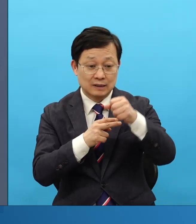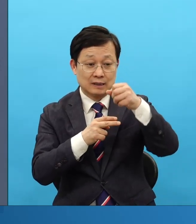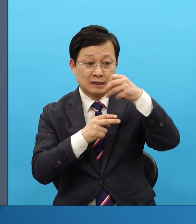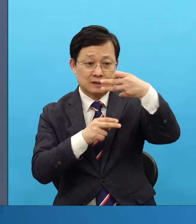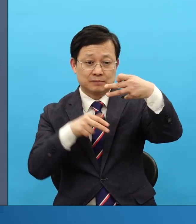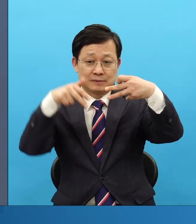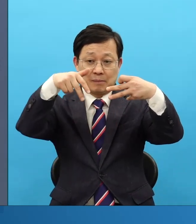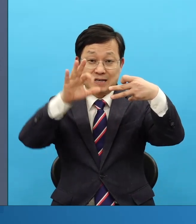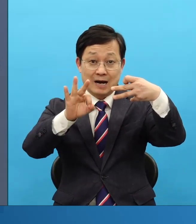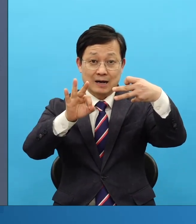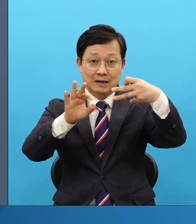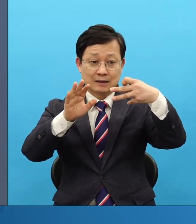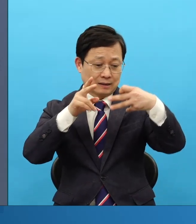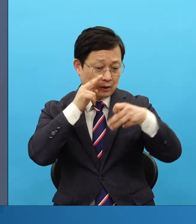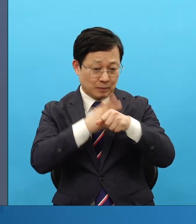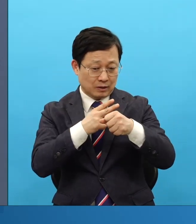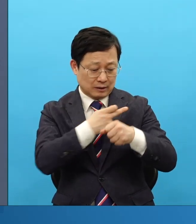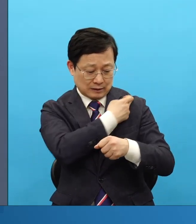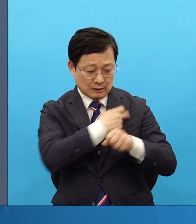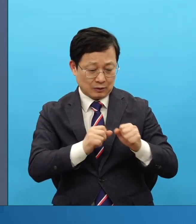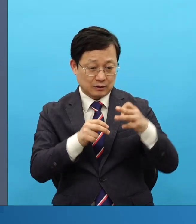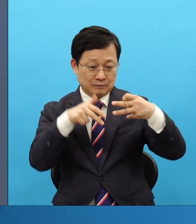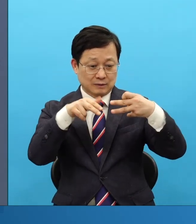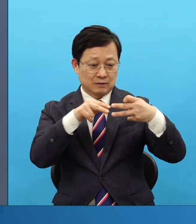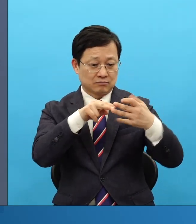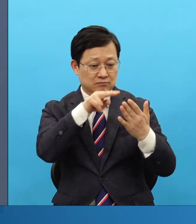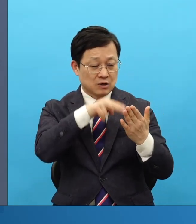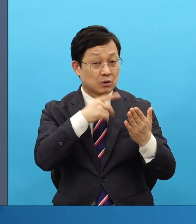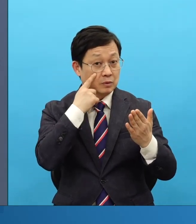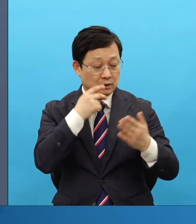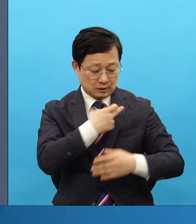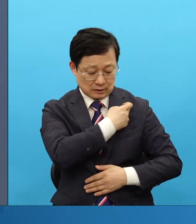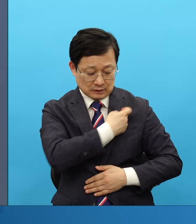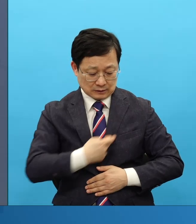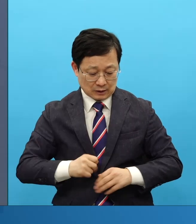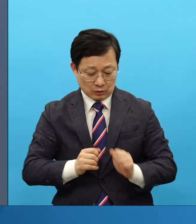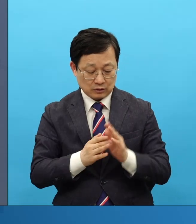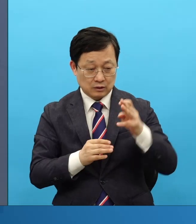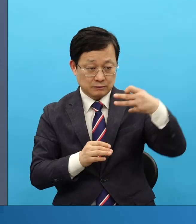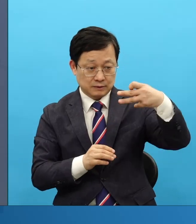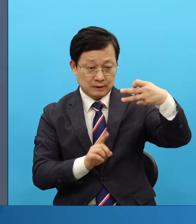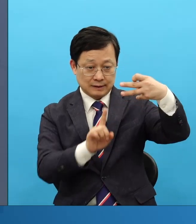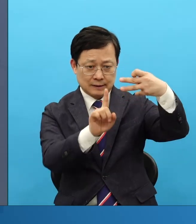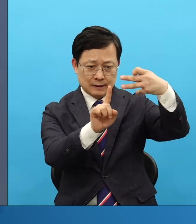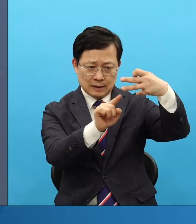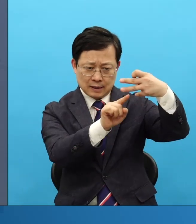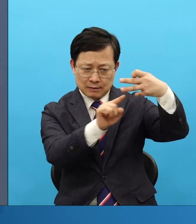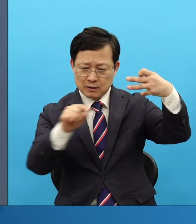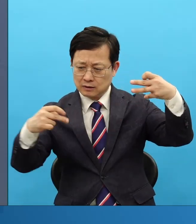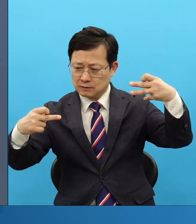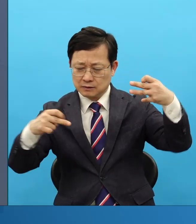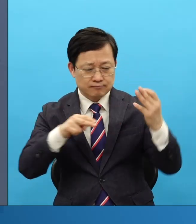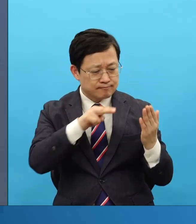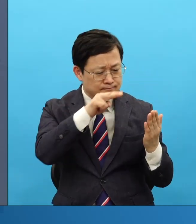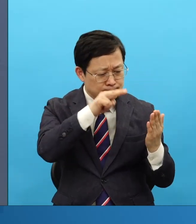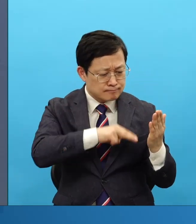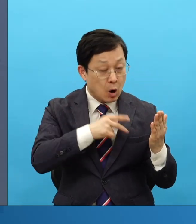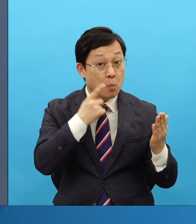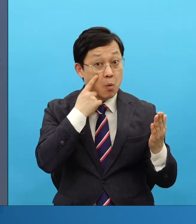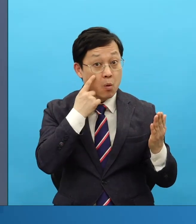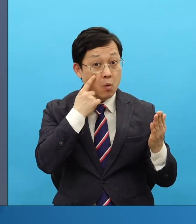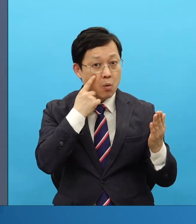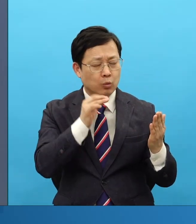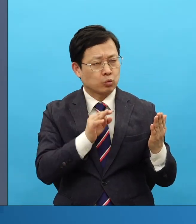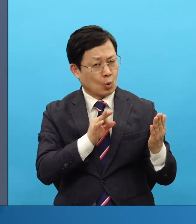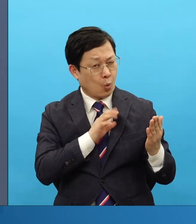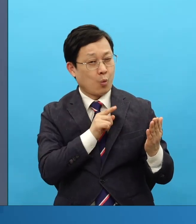전체를 한번 읽어보세요. And so read the entirety of Acts chapter 13. 사도행전 13장 1절에서 한 12절까지 읽어보라니까. Acts chapter 13, verse 1 through